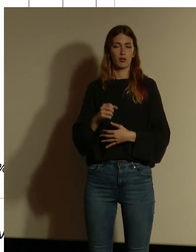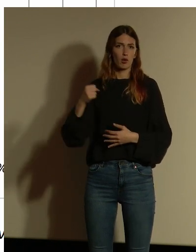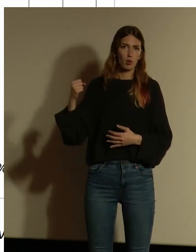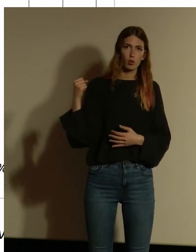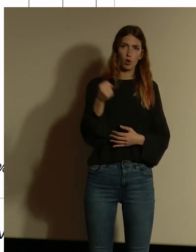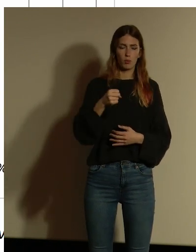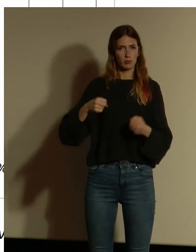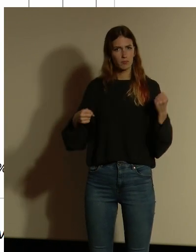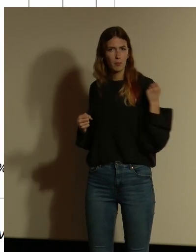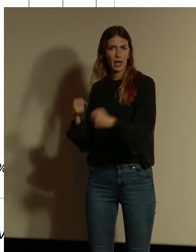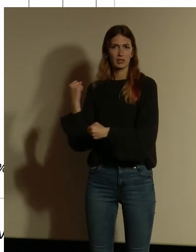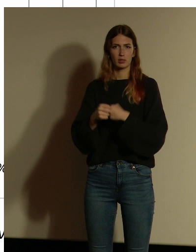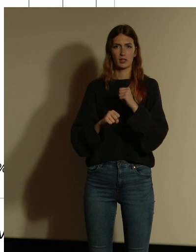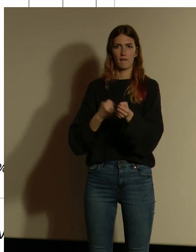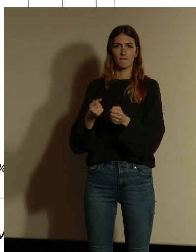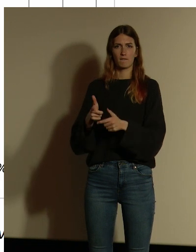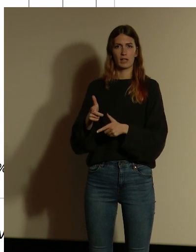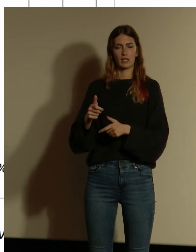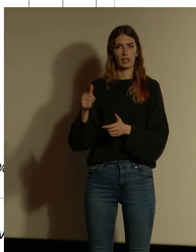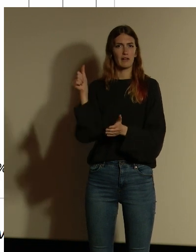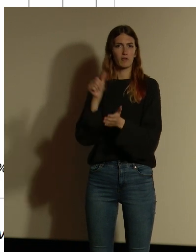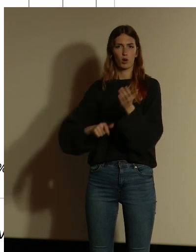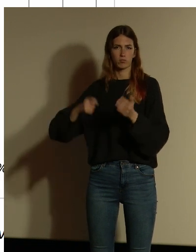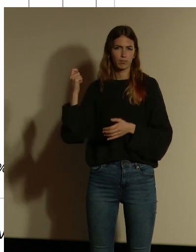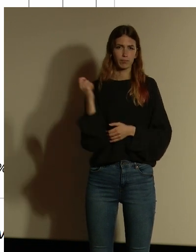löömist, peksmist või relvaga vigastamist.